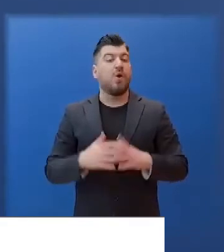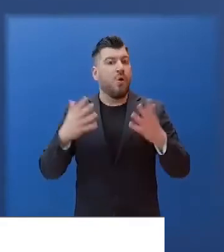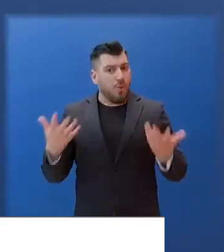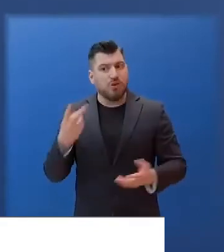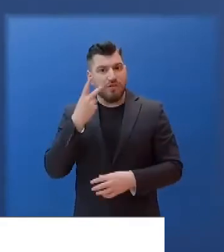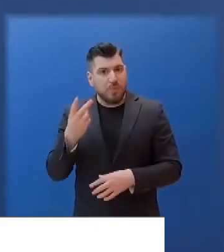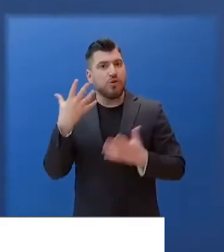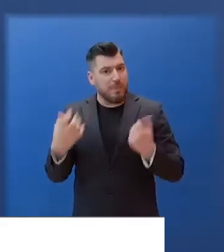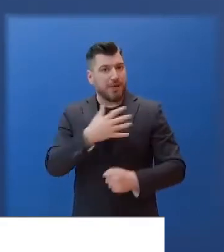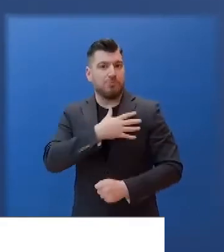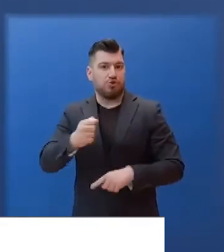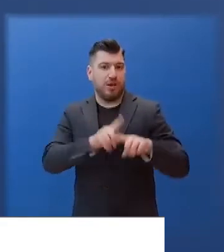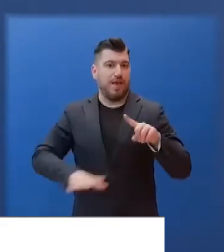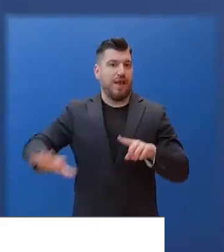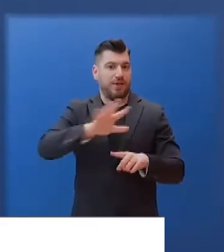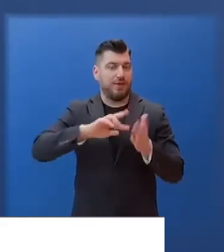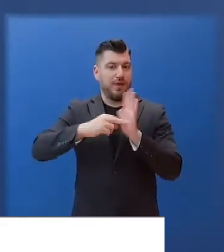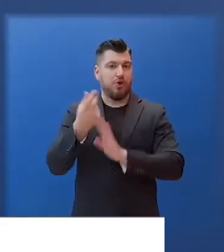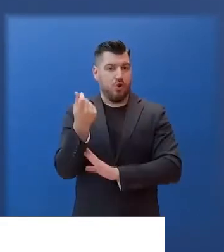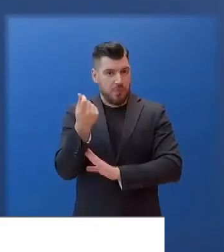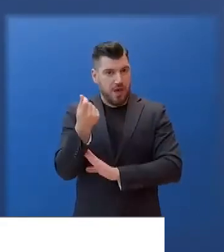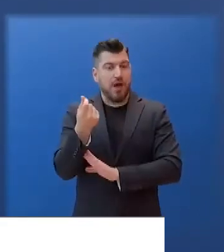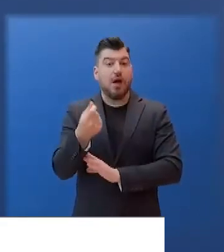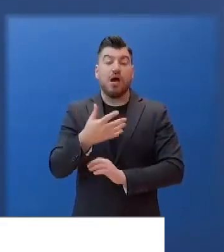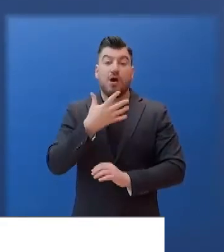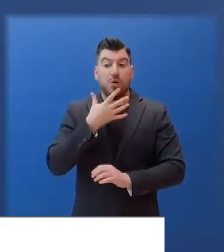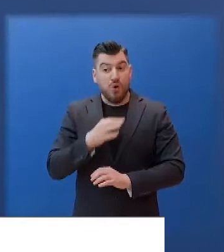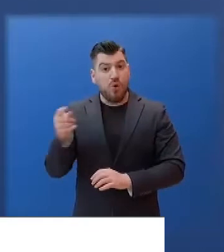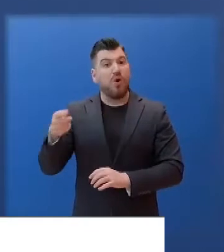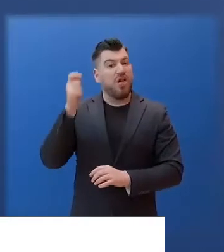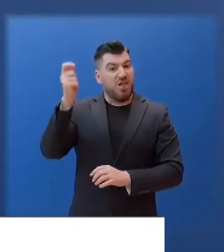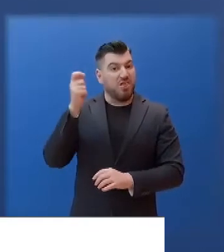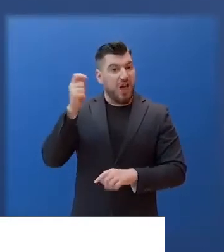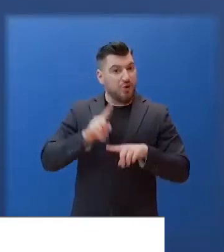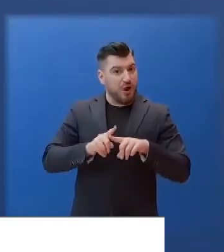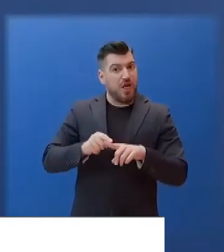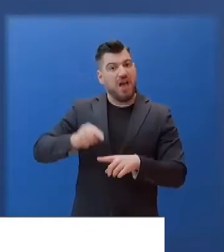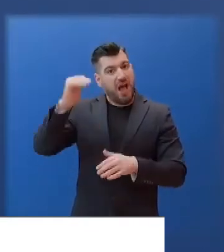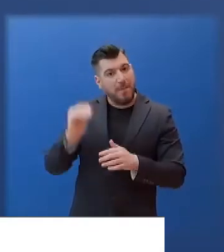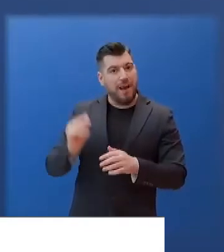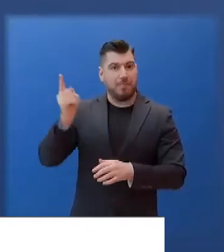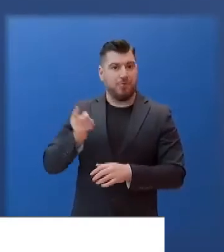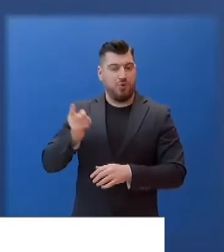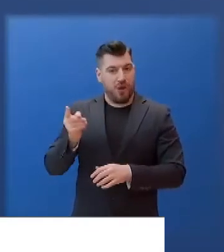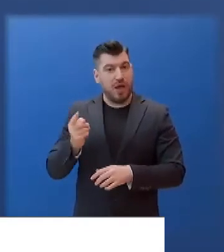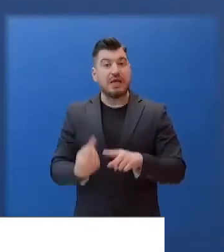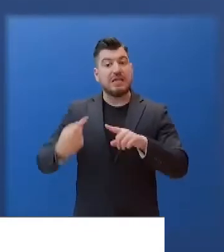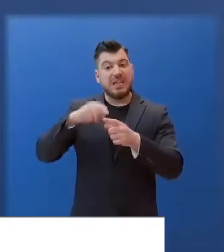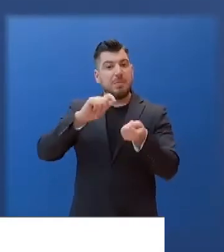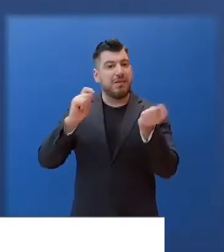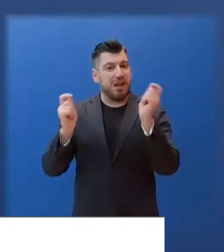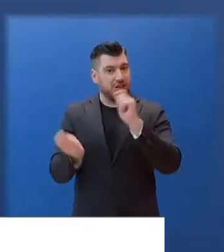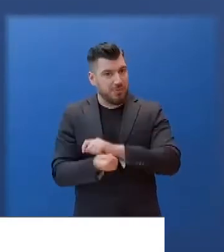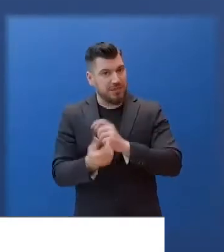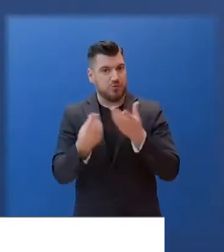στην ελληνική οικονομία, γεγονός που απεικονίζεται στα ιστορικά χαμηλά επιτόκια με τα οποία δανείζεται το δημόσιο, οι μεταρρυθμίσεις που έγιναν, καθώς και